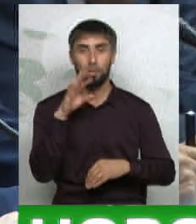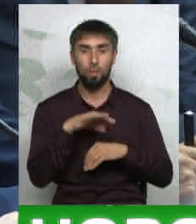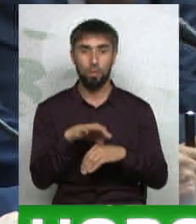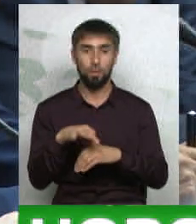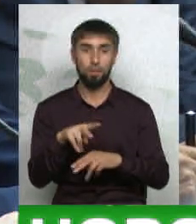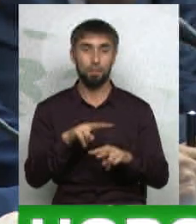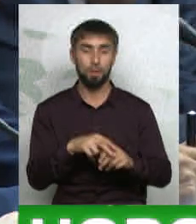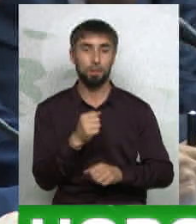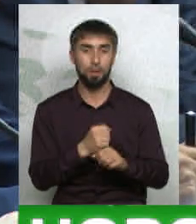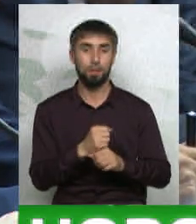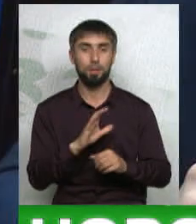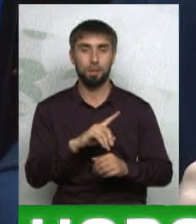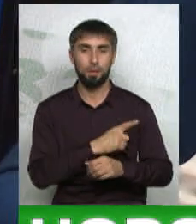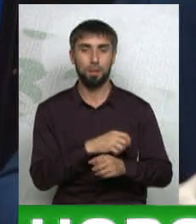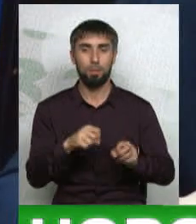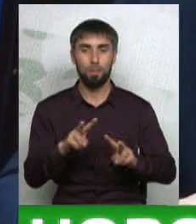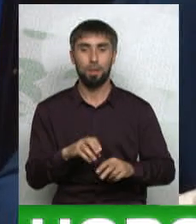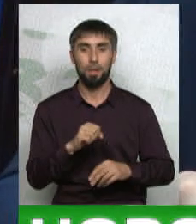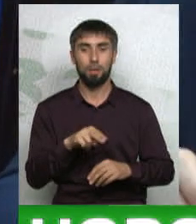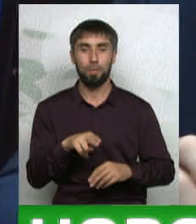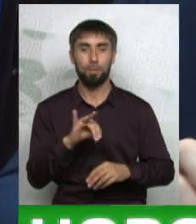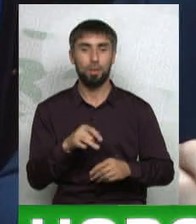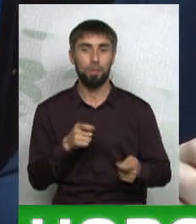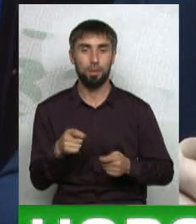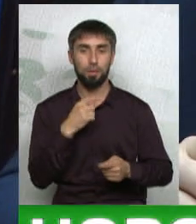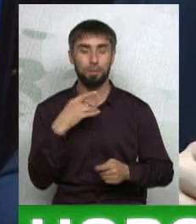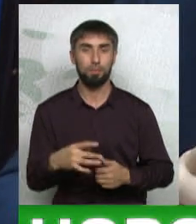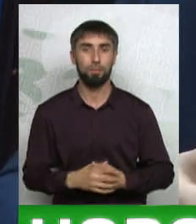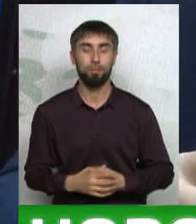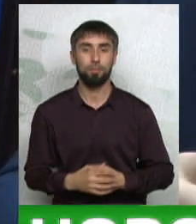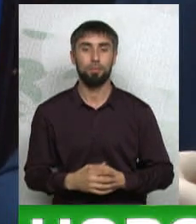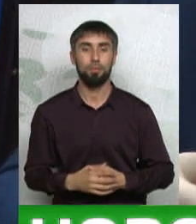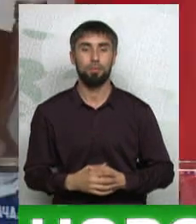на эти участки осуществляется силами специального АТП при правительстве Ингушетии.